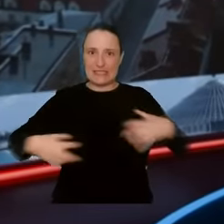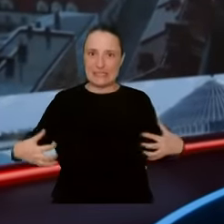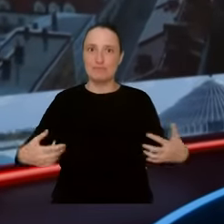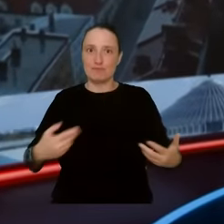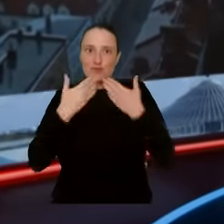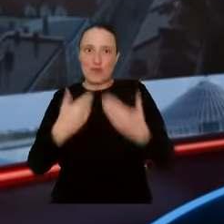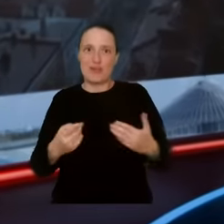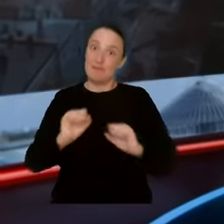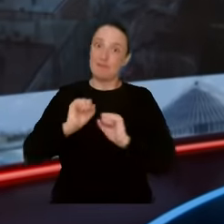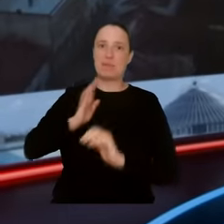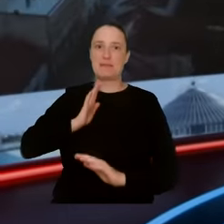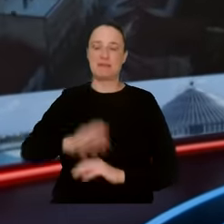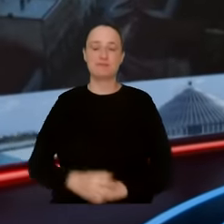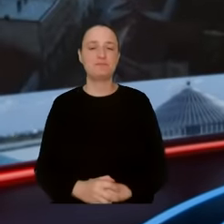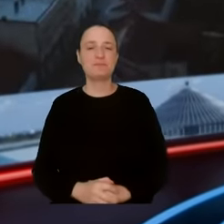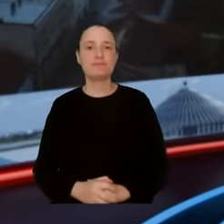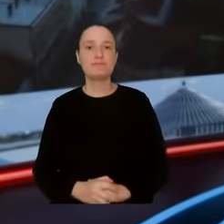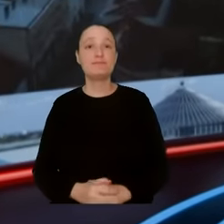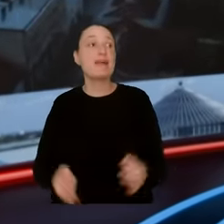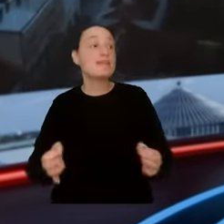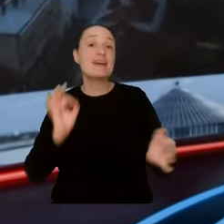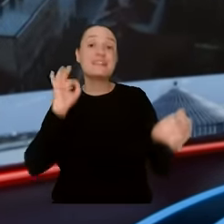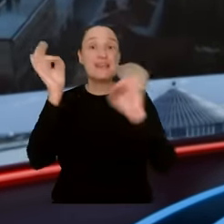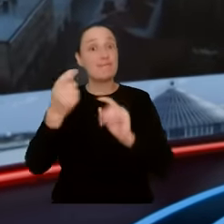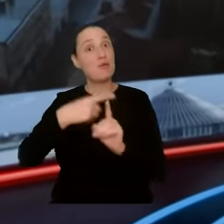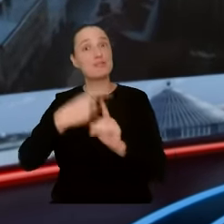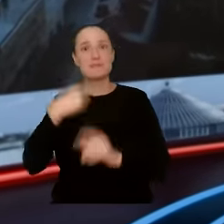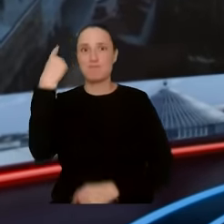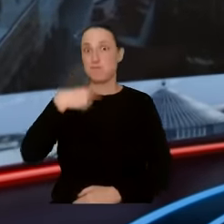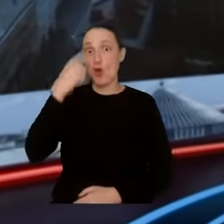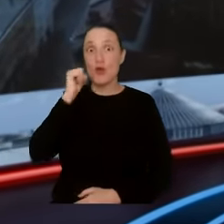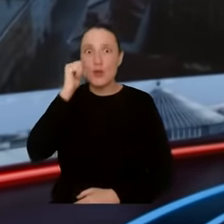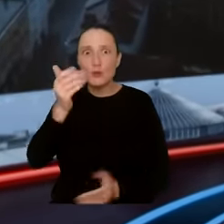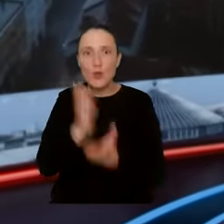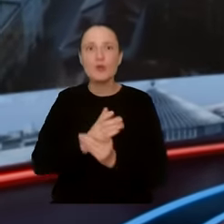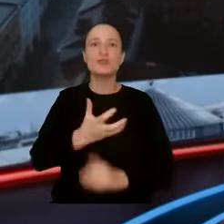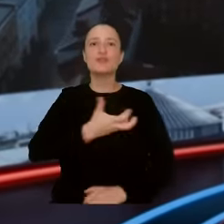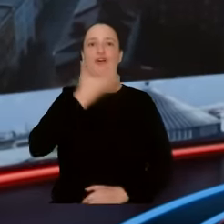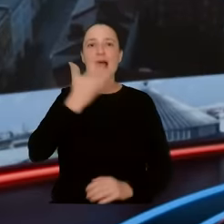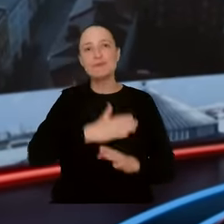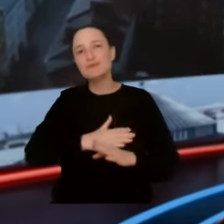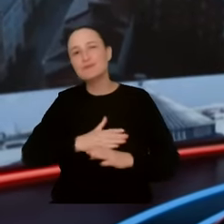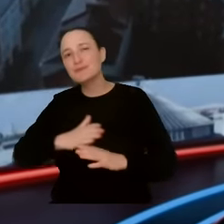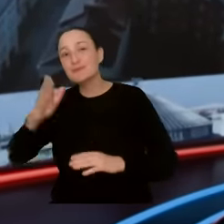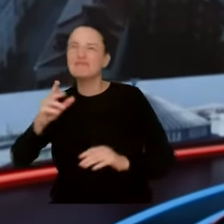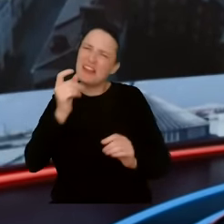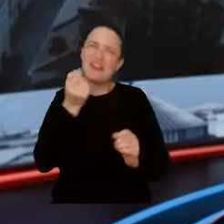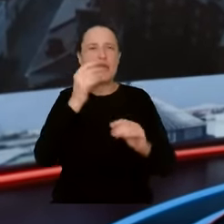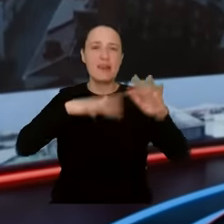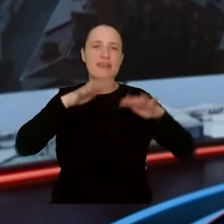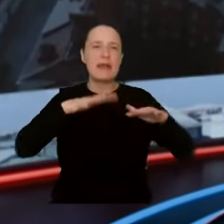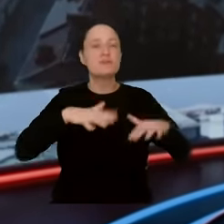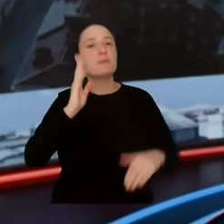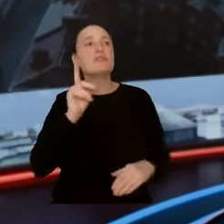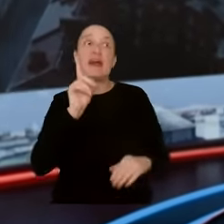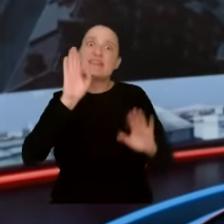Szalone. Teraz sypniemy garścią dobrych informacji o pogodzie. Od jutra zacznie się ocieplać. Deszcz może jeszcze miejscami popadać, ale nawet on szykuje